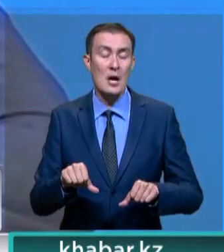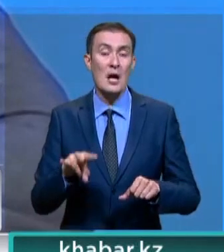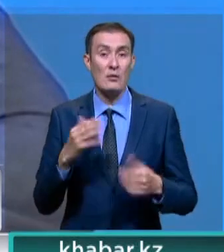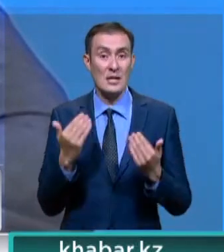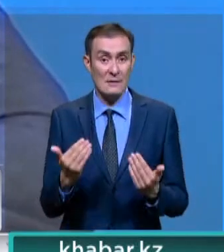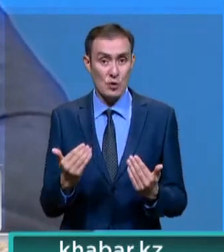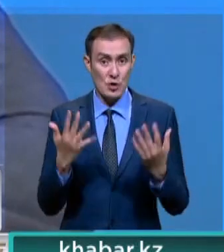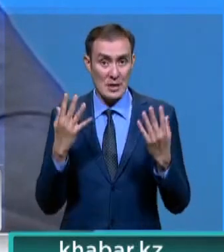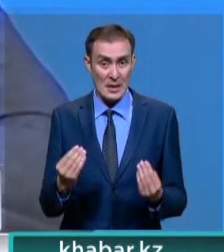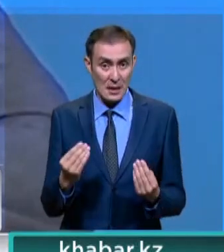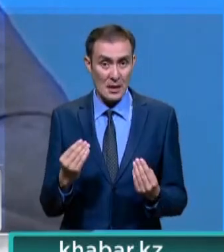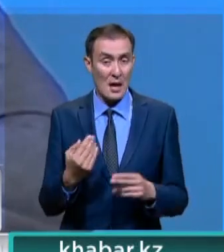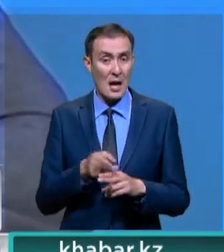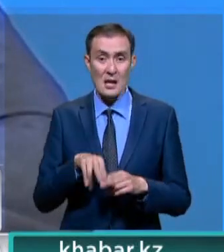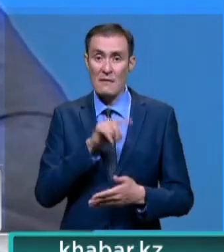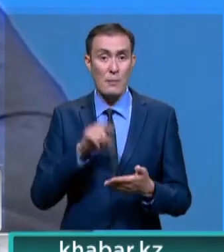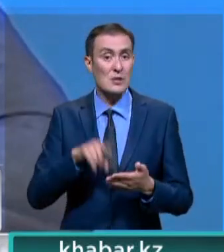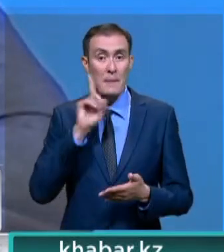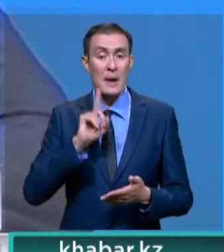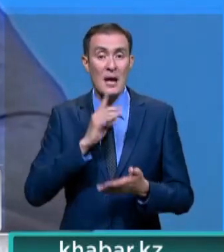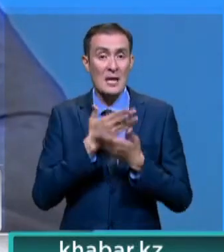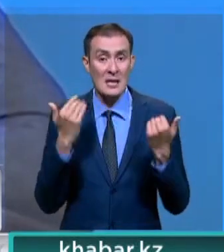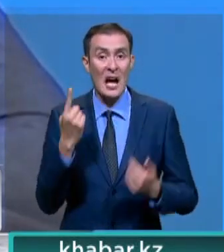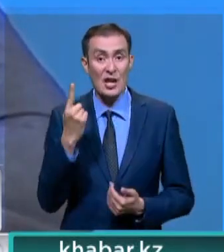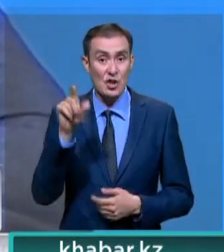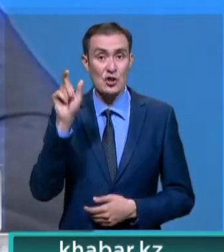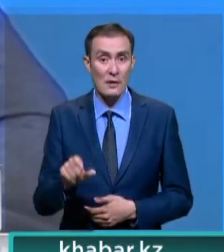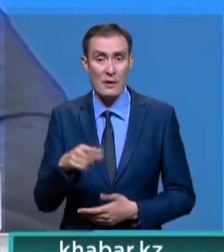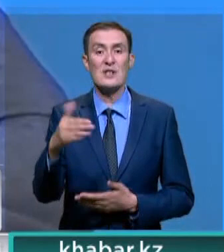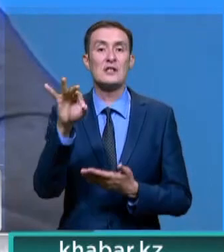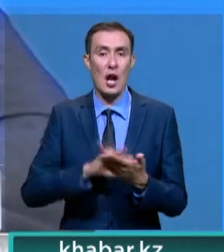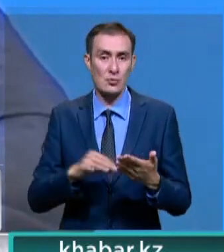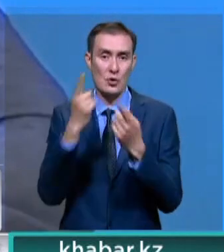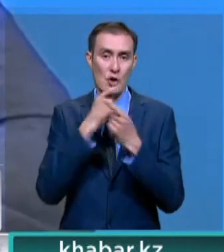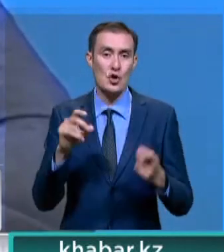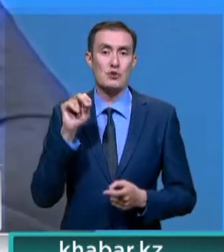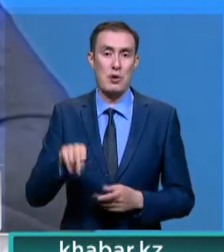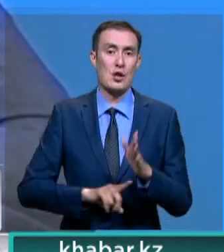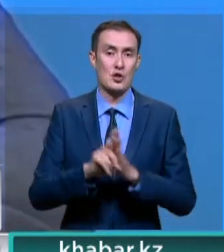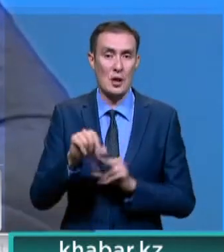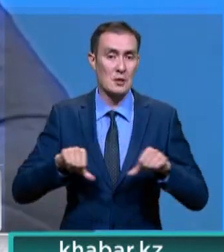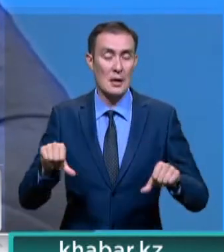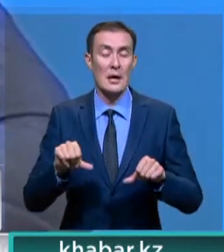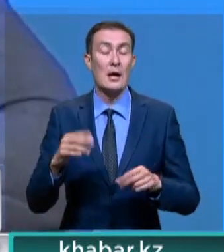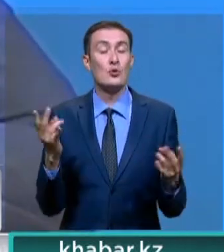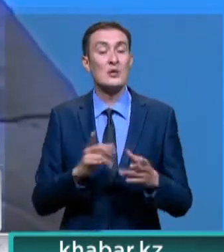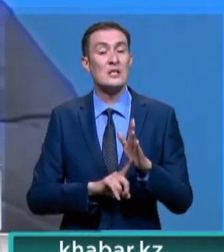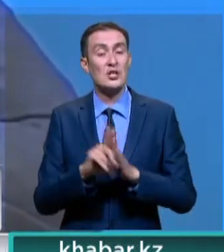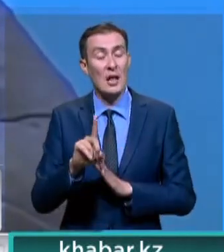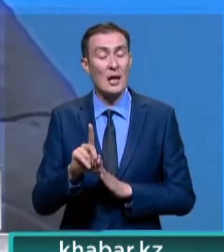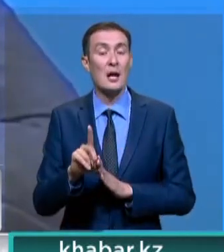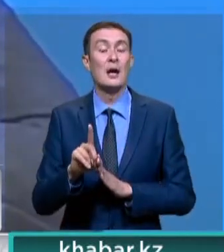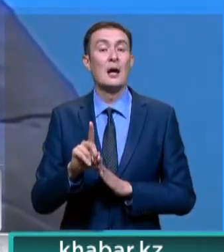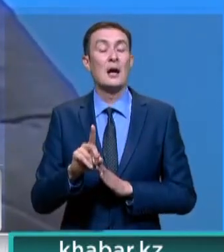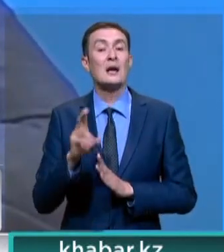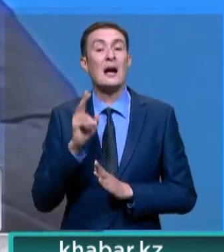сегодня этот вопрос не стоит. Один случай, вы уже про локдаун говорите. Надо лучше говорить, нам